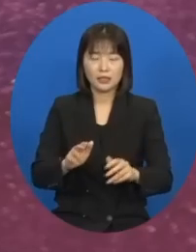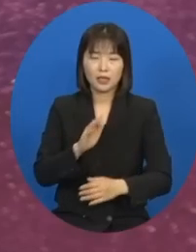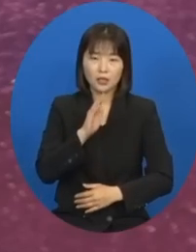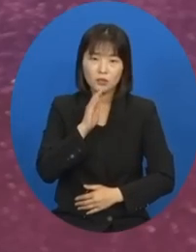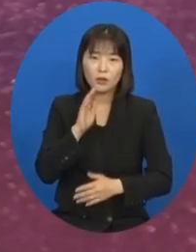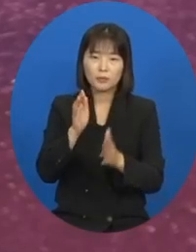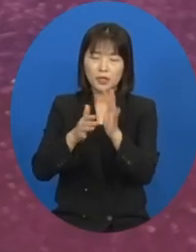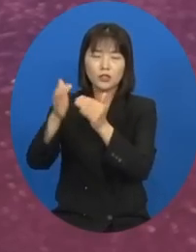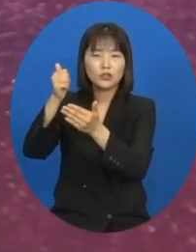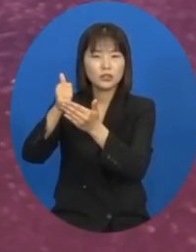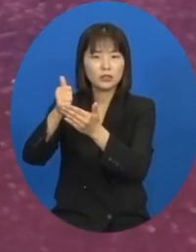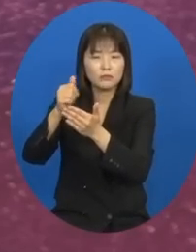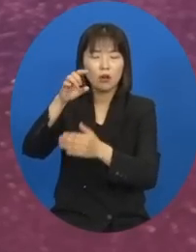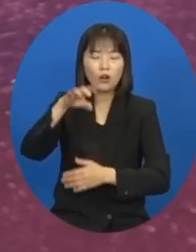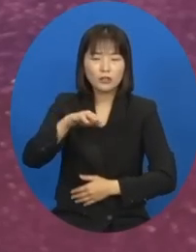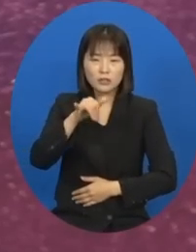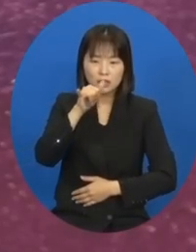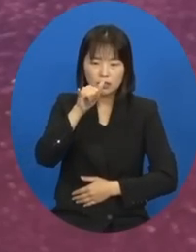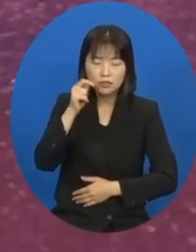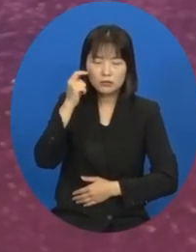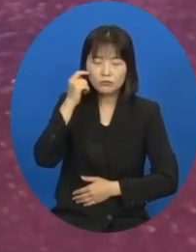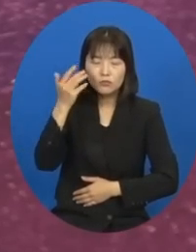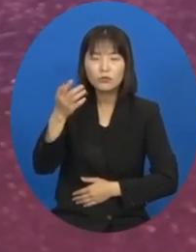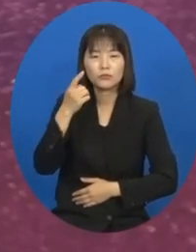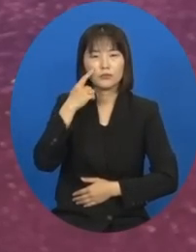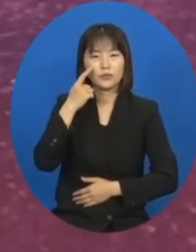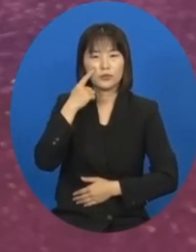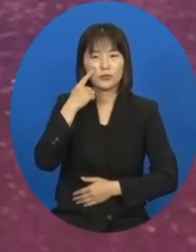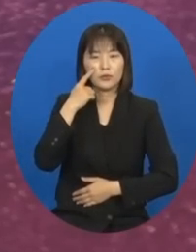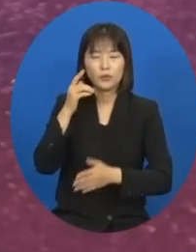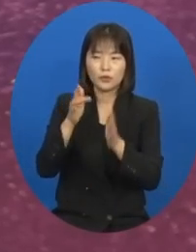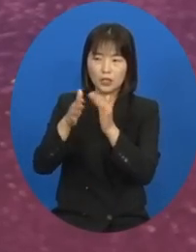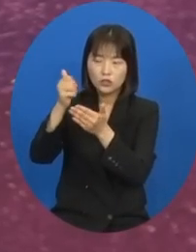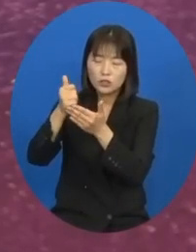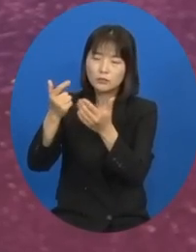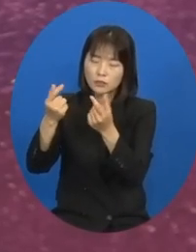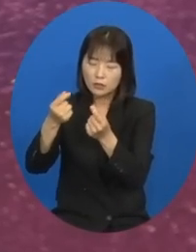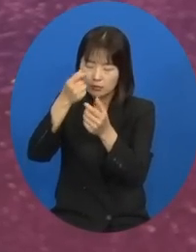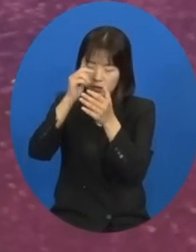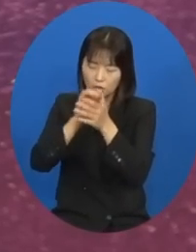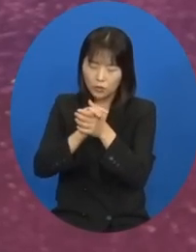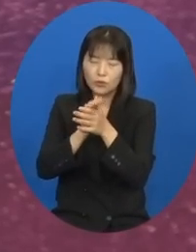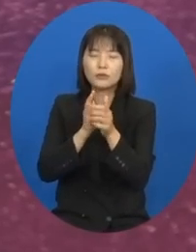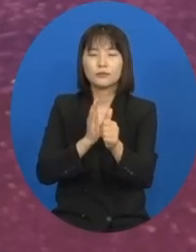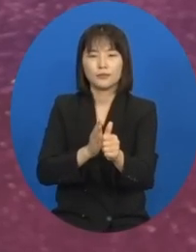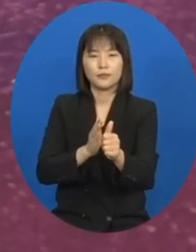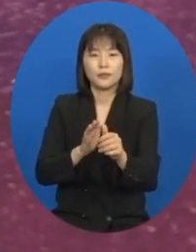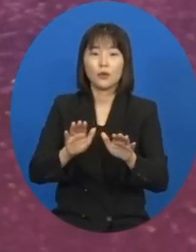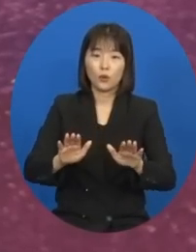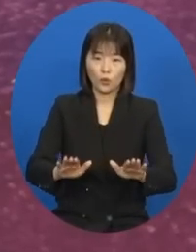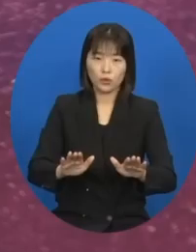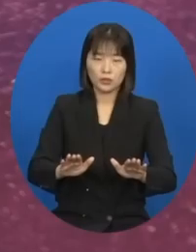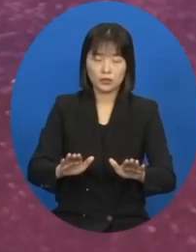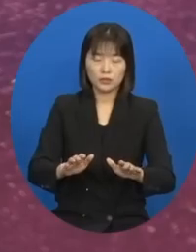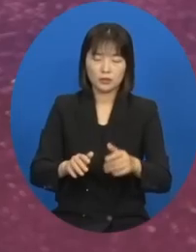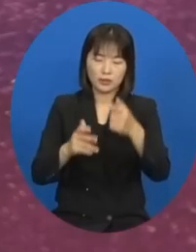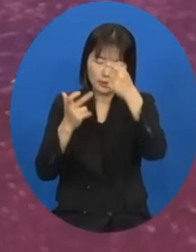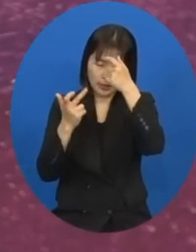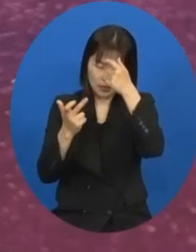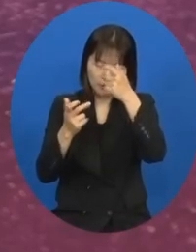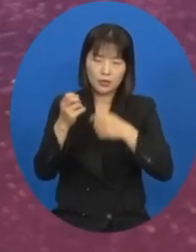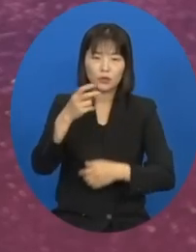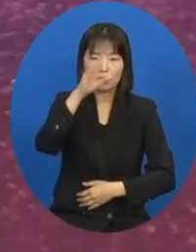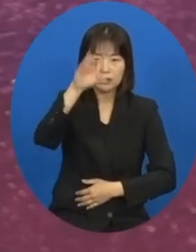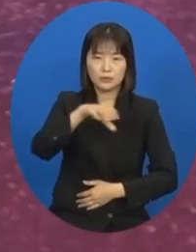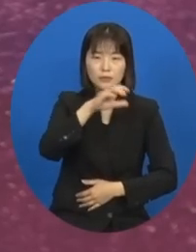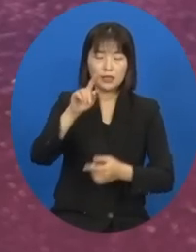정말 예수님이 어디에 있는지 물으시기 바랍니다 예수님처럼 기도하시기 바래요 오늘 겟세마네와